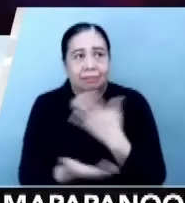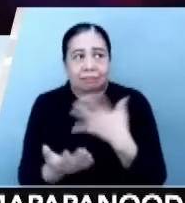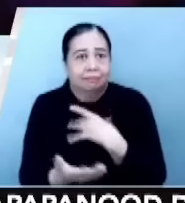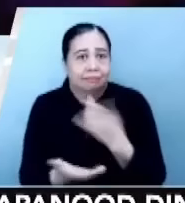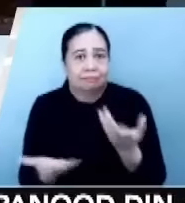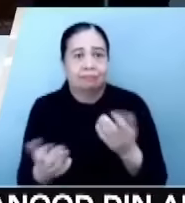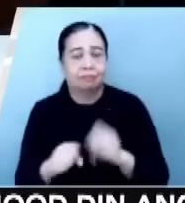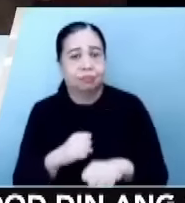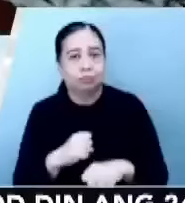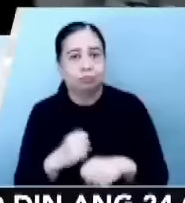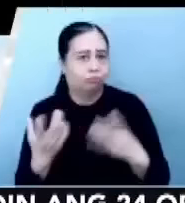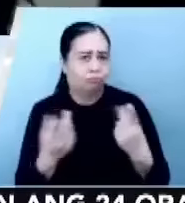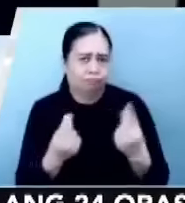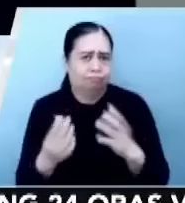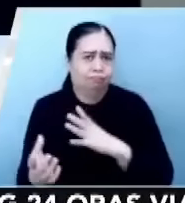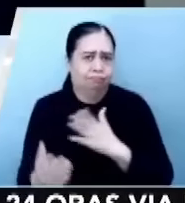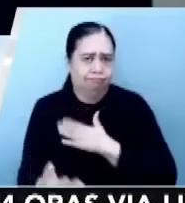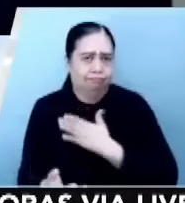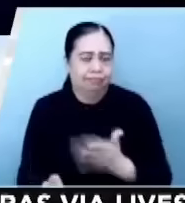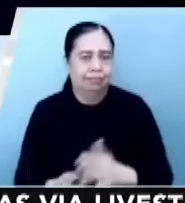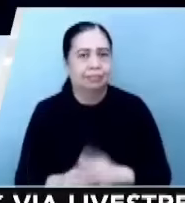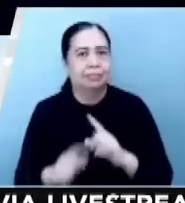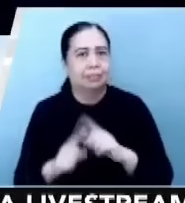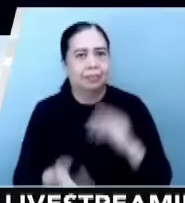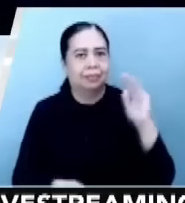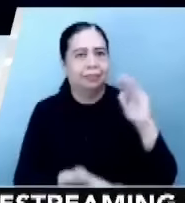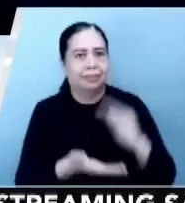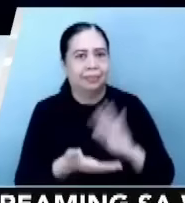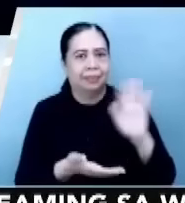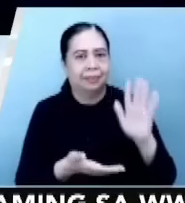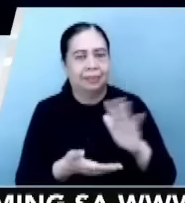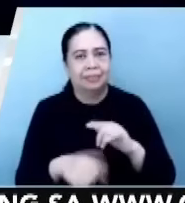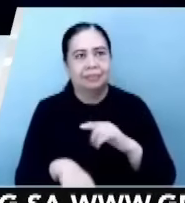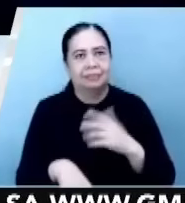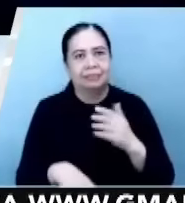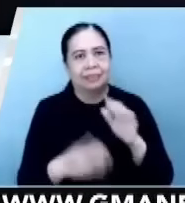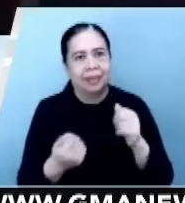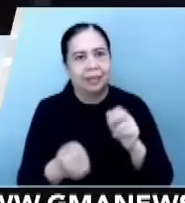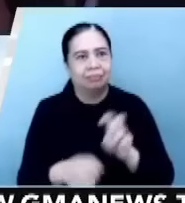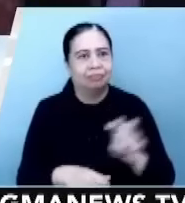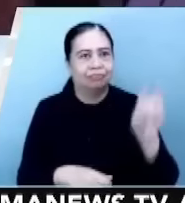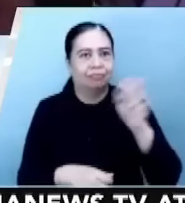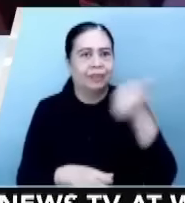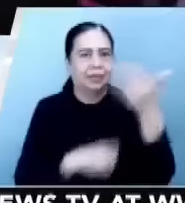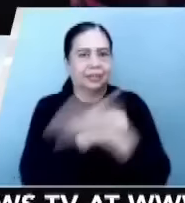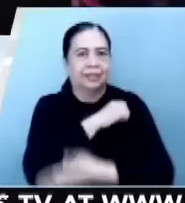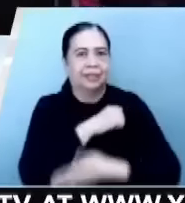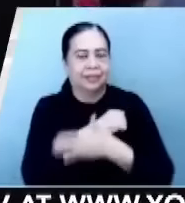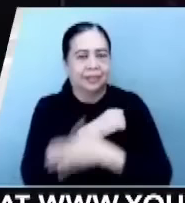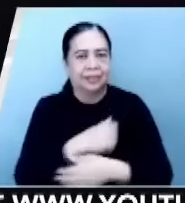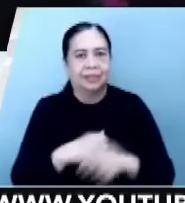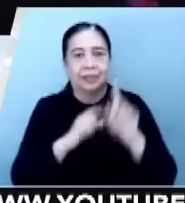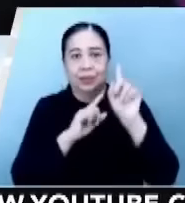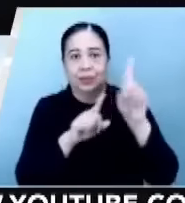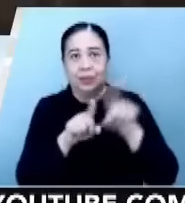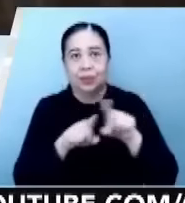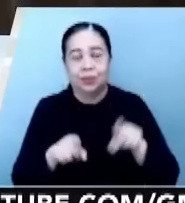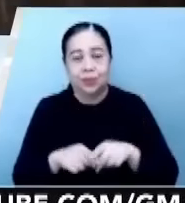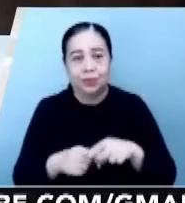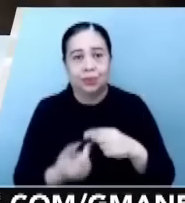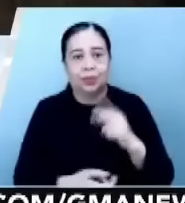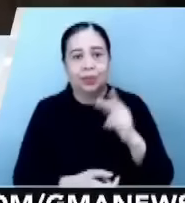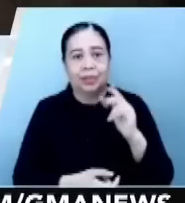I will do it. Pero mas mababawasan daw ang kanyang appearances and trips abroad. Present din sa fashion show si Kaylin Alcantara